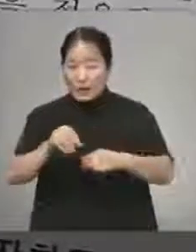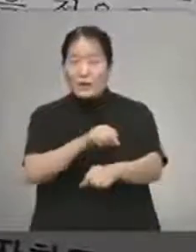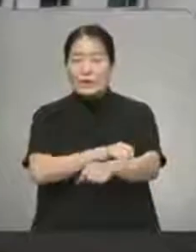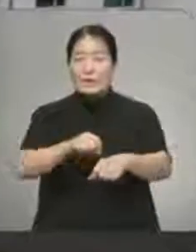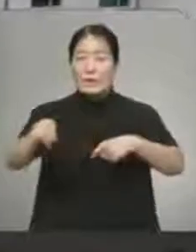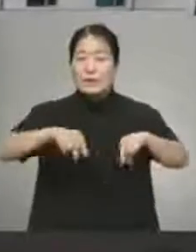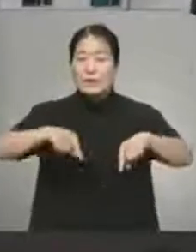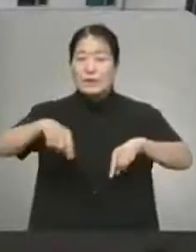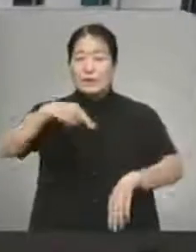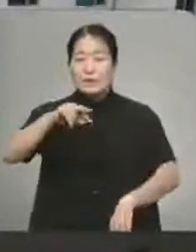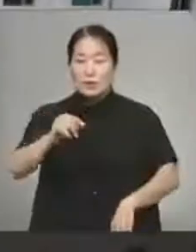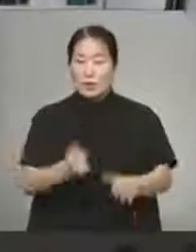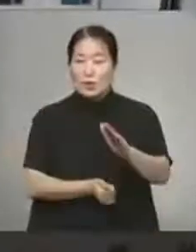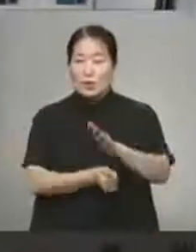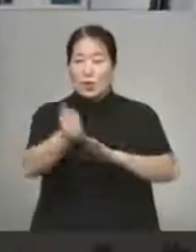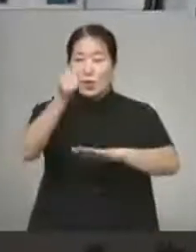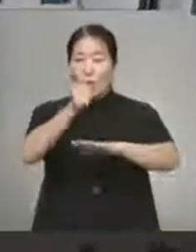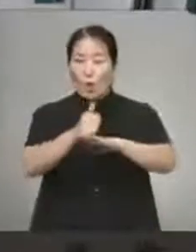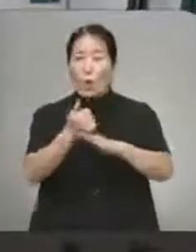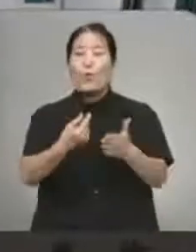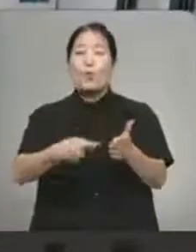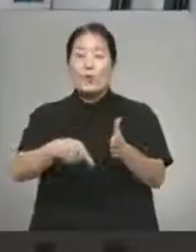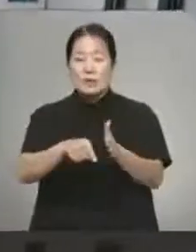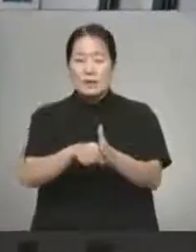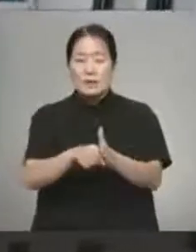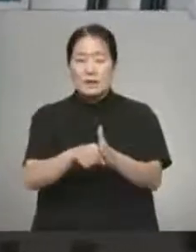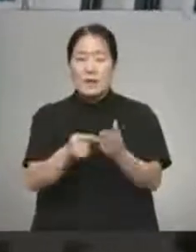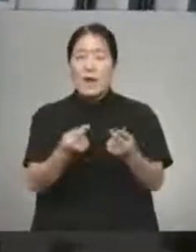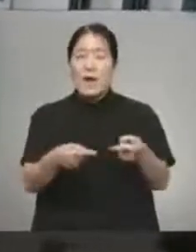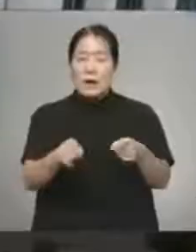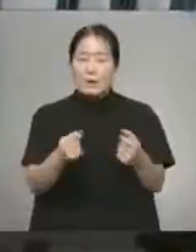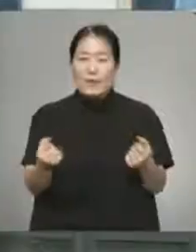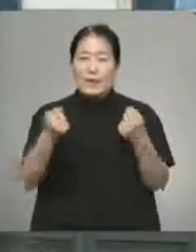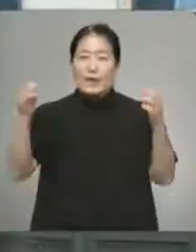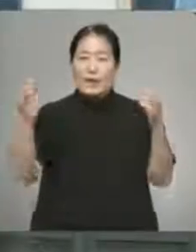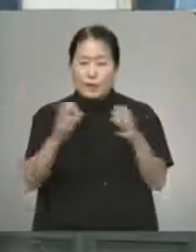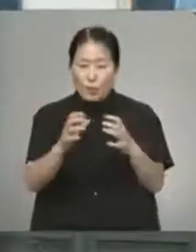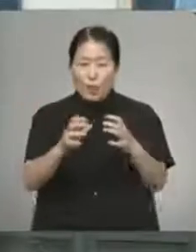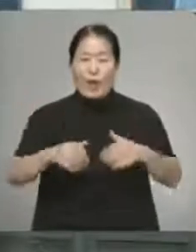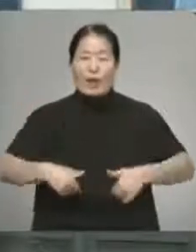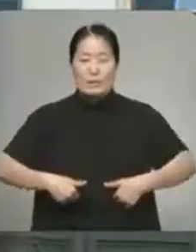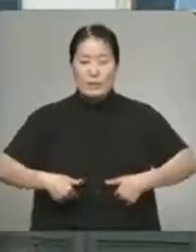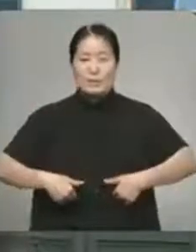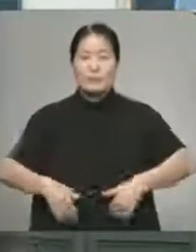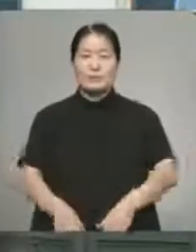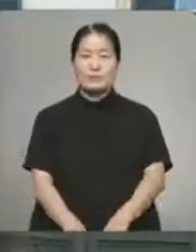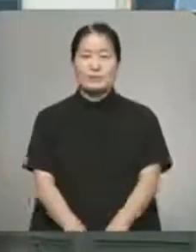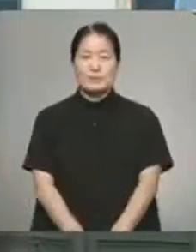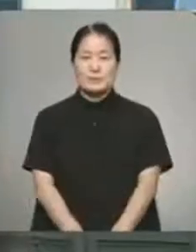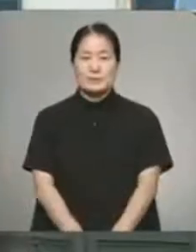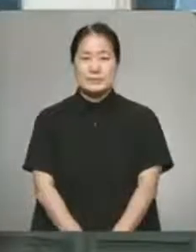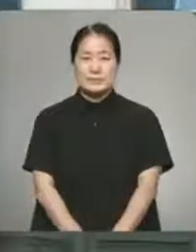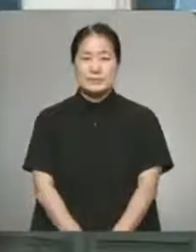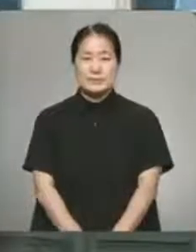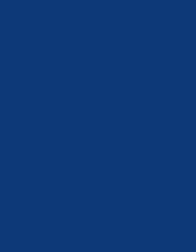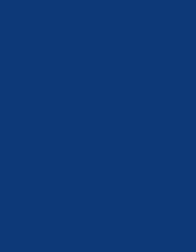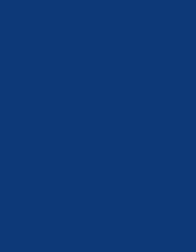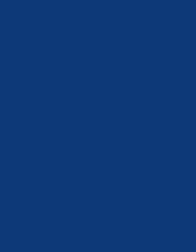성공적인 출범은 협력과 상생의 달려있다는 조언입니다 kbs u 스킨 보라 입니다